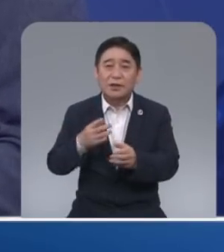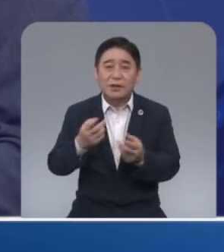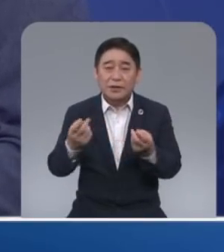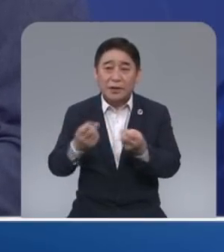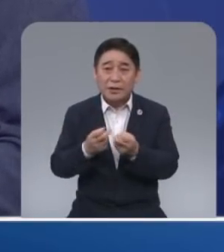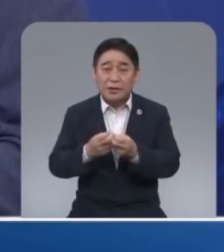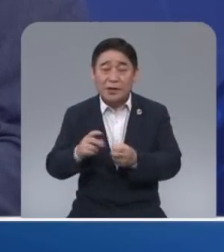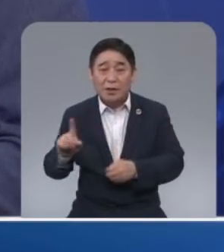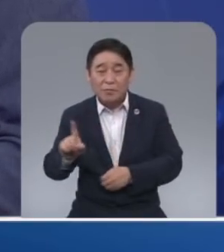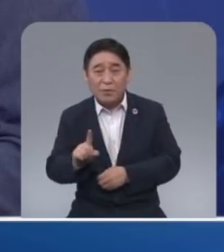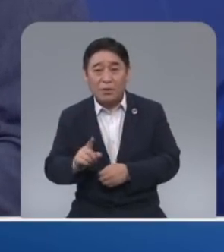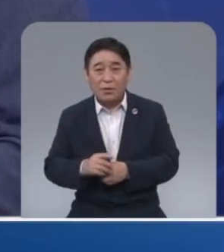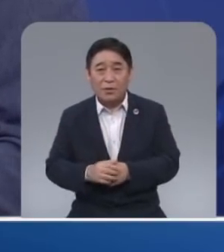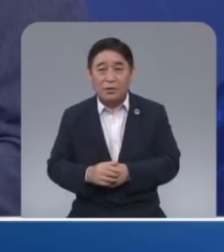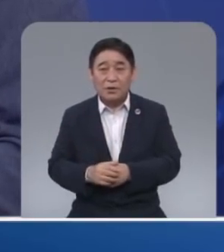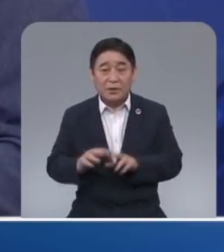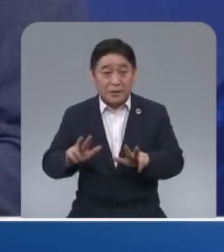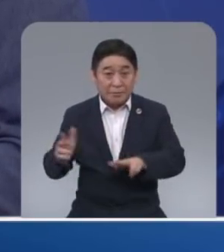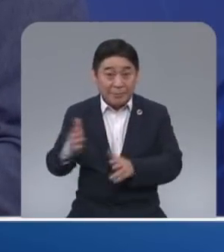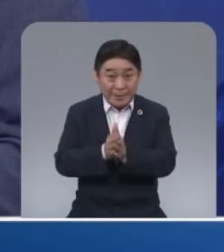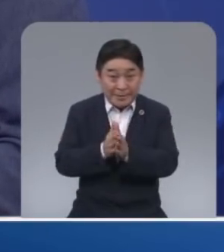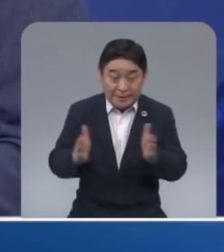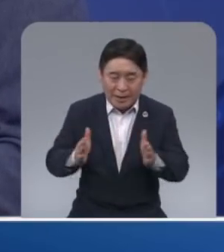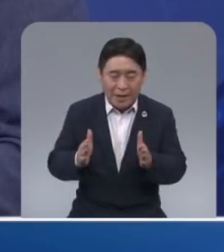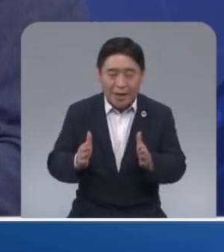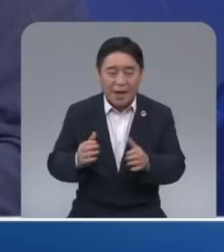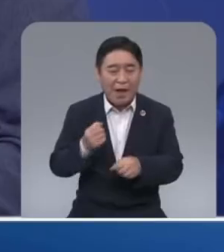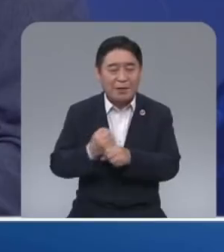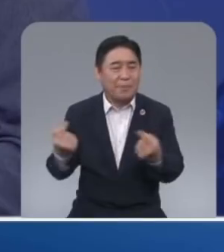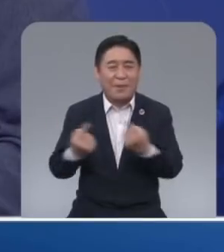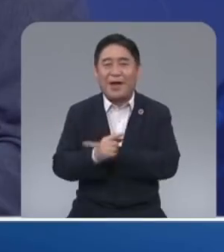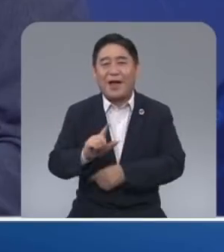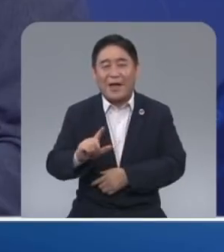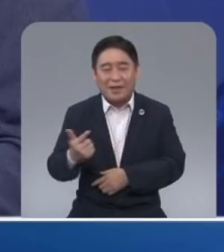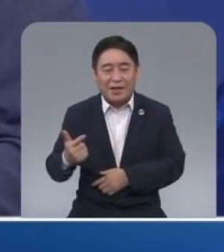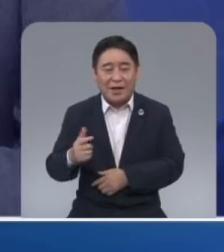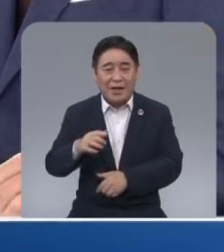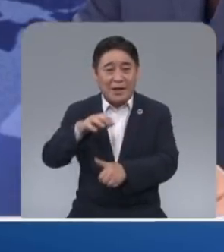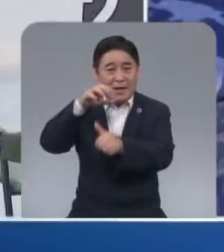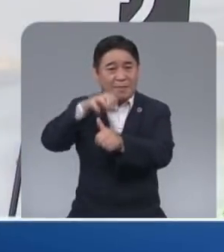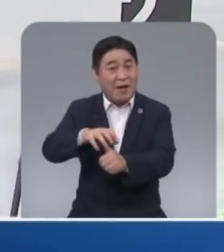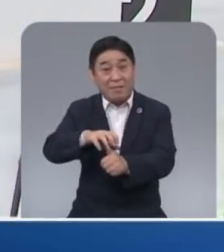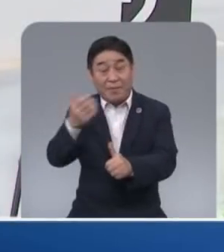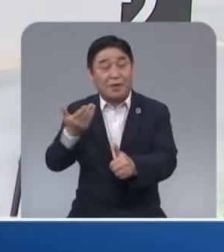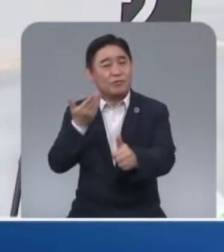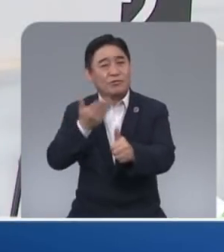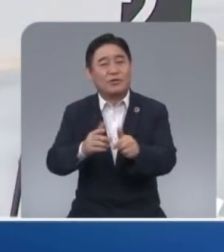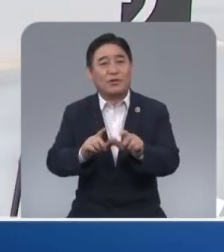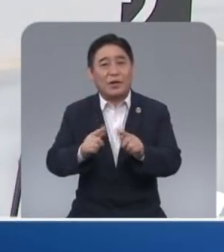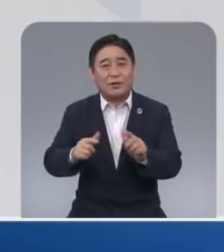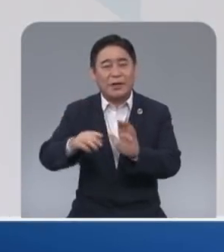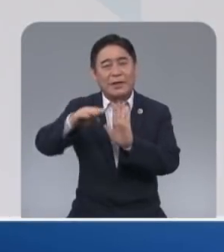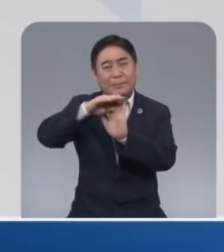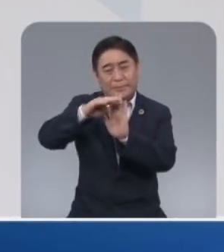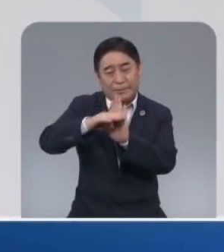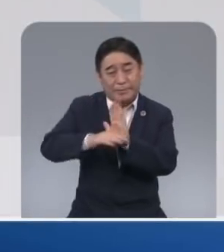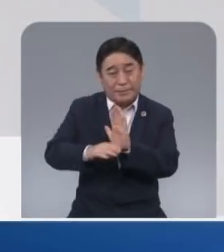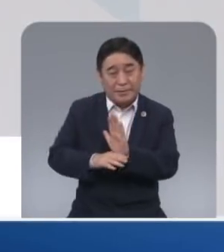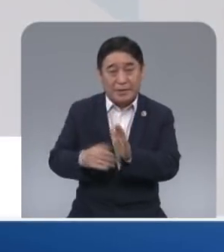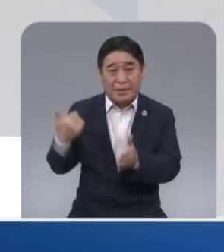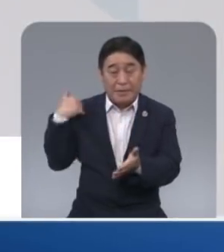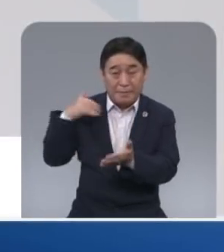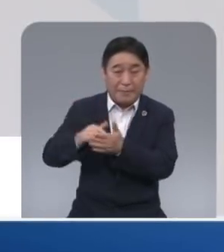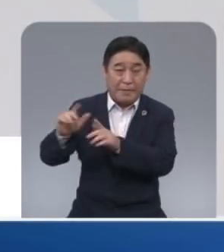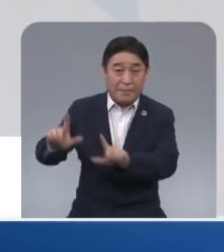코로나는 한꺼번에 지금부터 시작해서 확 바뀌는 게 아닙니다. 방역을 다 푸는 것도 아니고요. 단계적으로 일상을 회복하는 그런 방안일